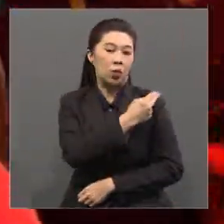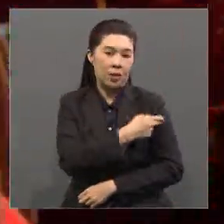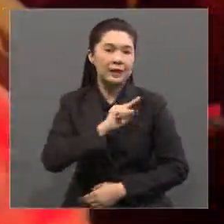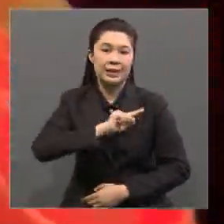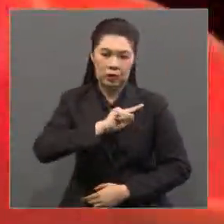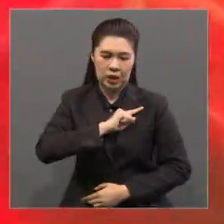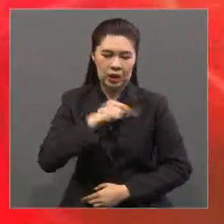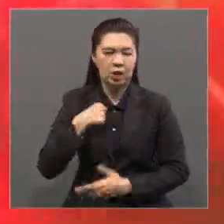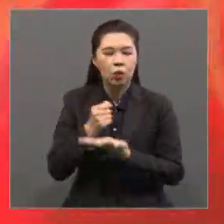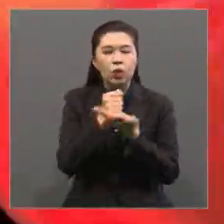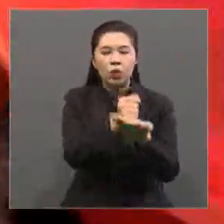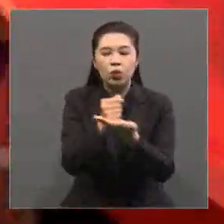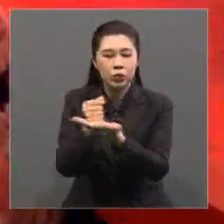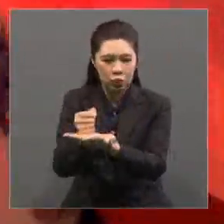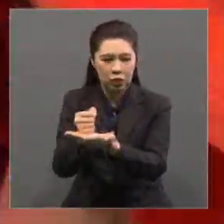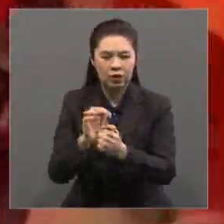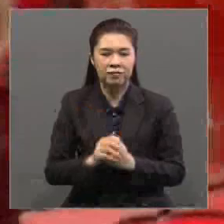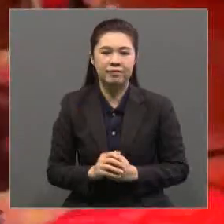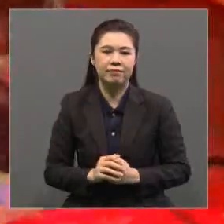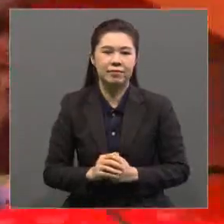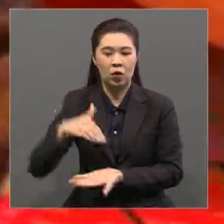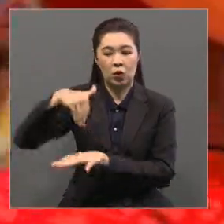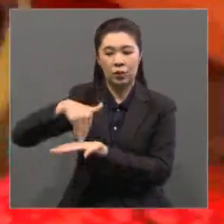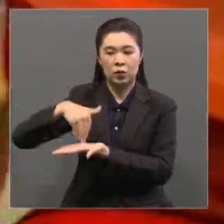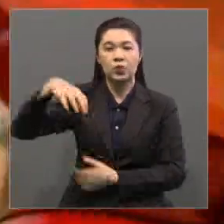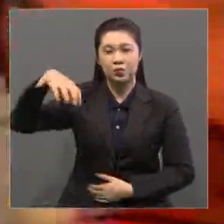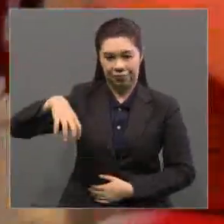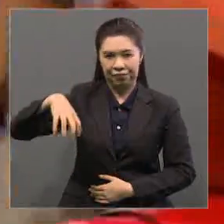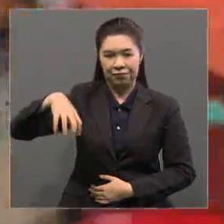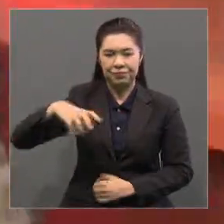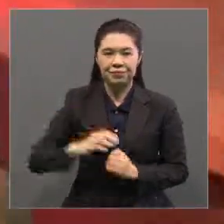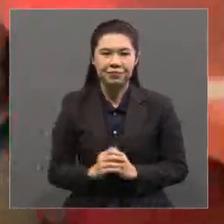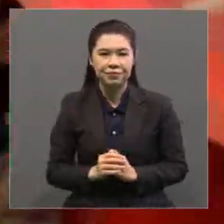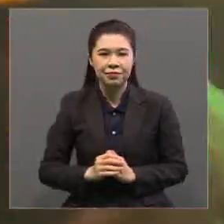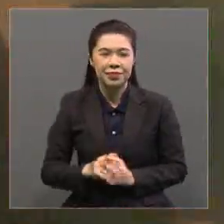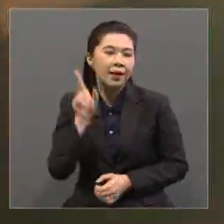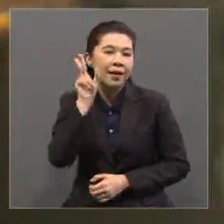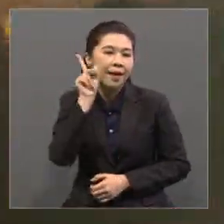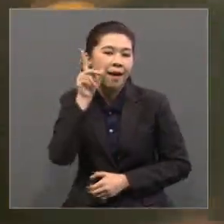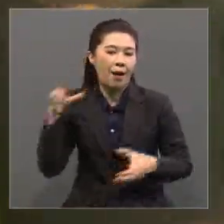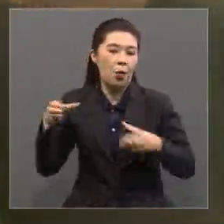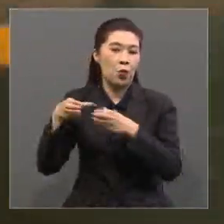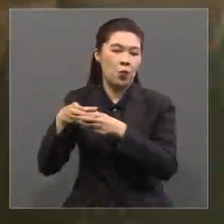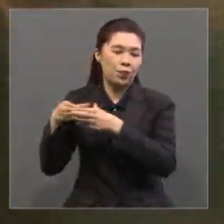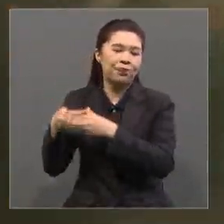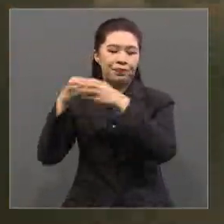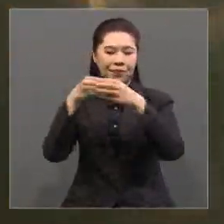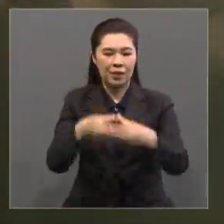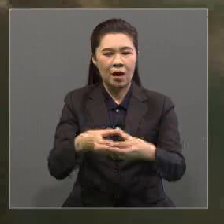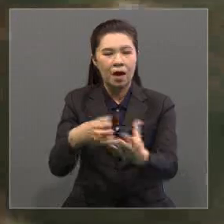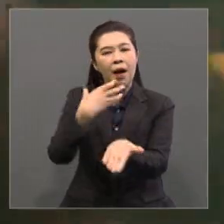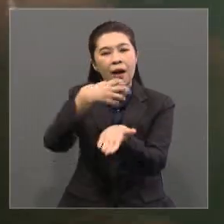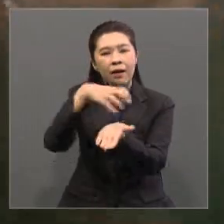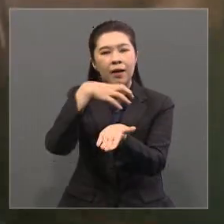คอยปฐมพยาบาลเบื้องต้นอยู่แล้วที่กองอำนวยการนะครับผู้สื่อข่าวของเราที่ลงไปในพื้นที่เมื่อคืนเล่าแบบนี้ครับว่า